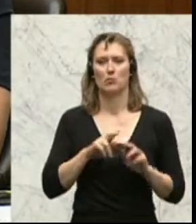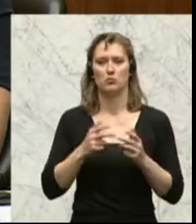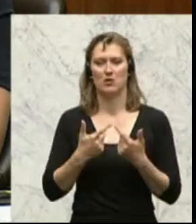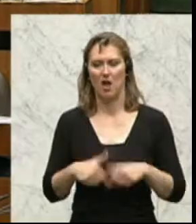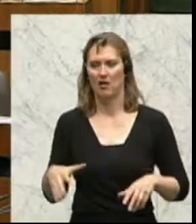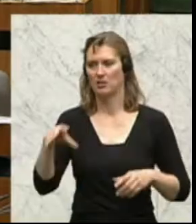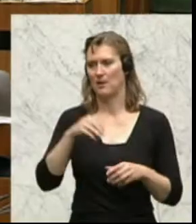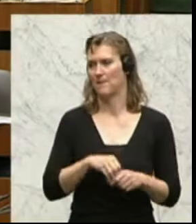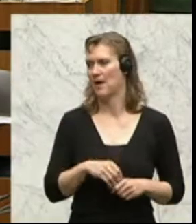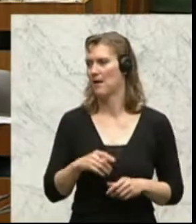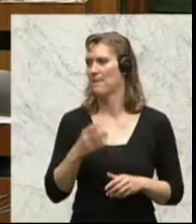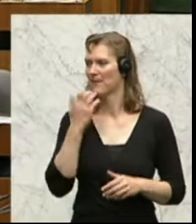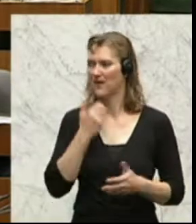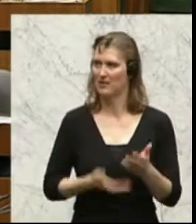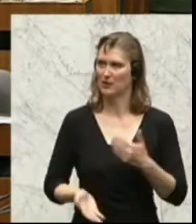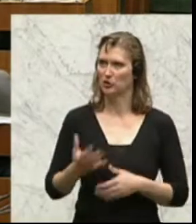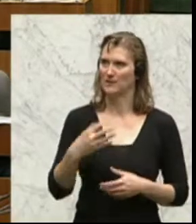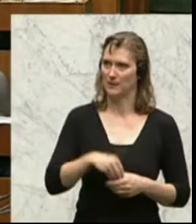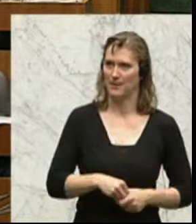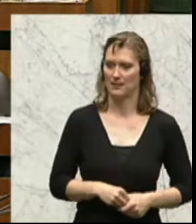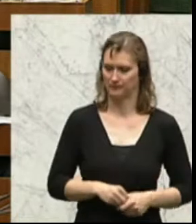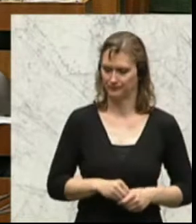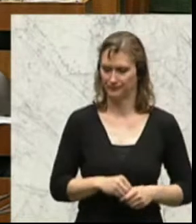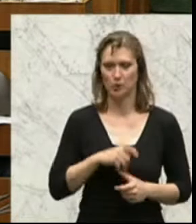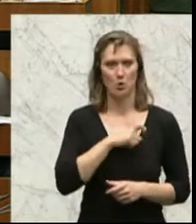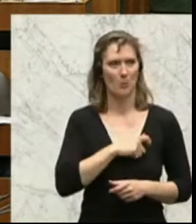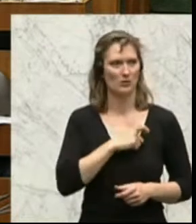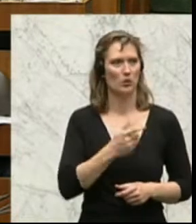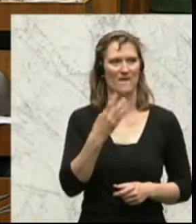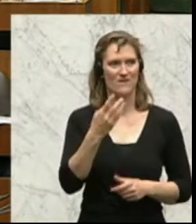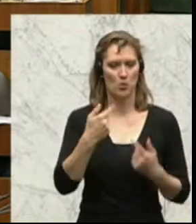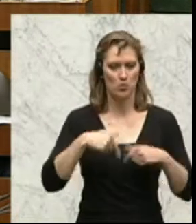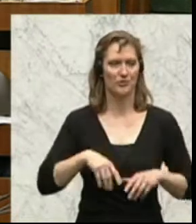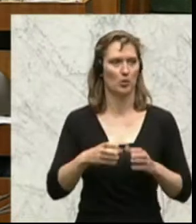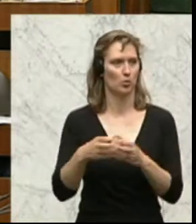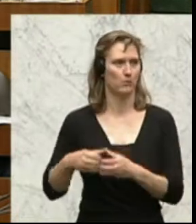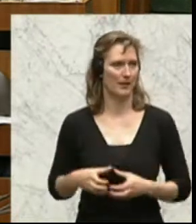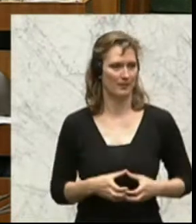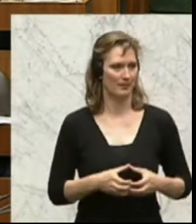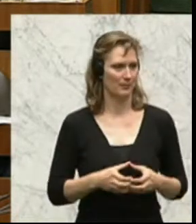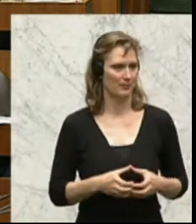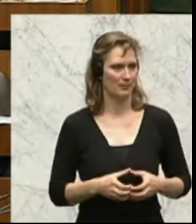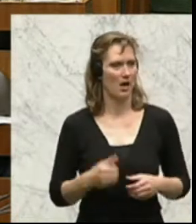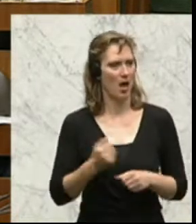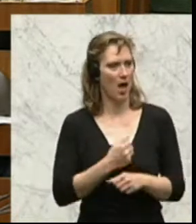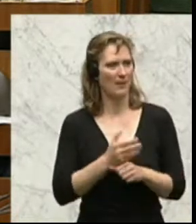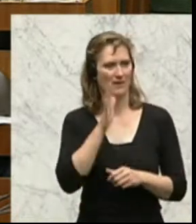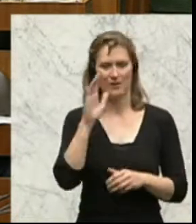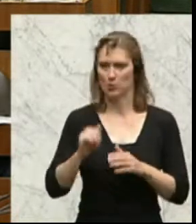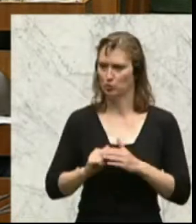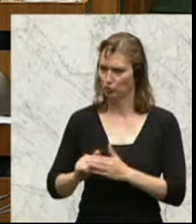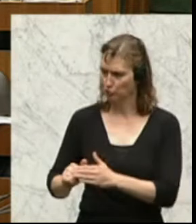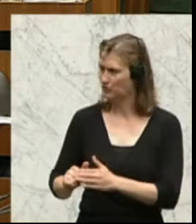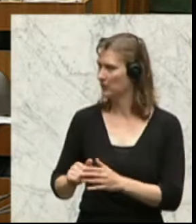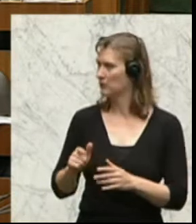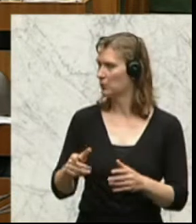Privatwirtschaft einzusetzen. Die Kommission hat 4 Untergruppen, die sie bei der Arbeit unterstützen, und diese Untergruppen